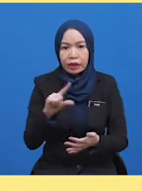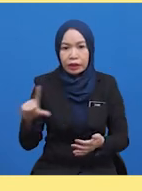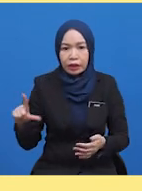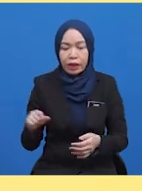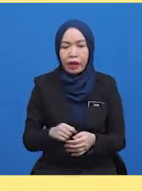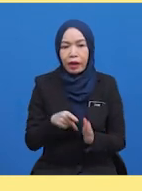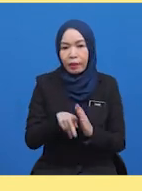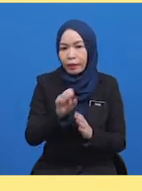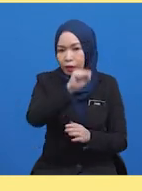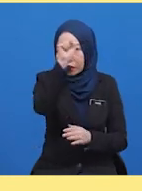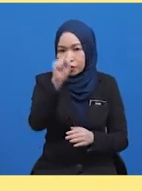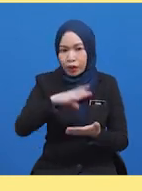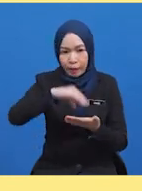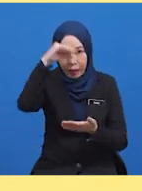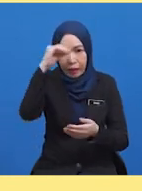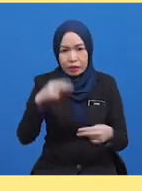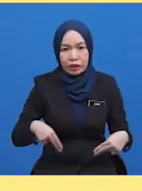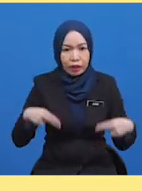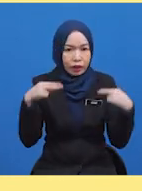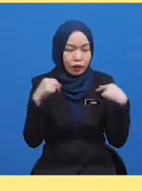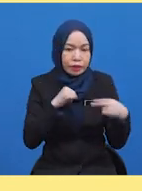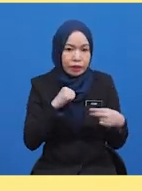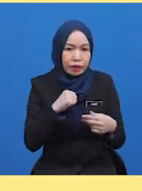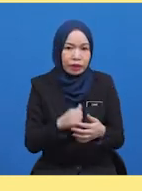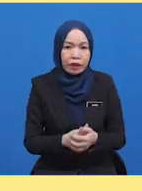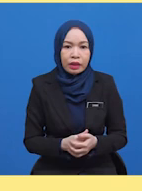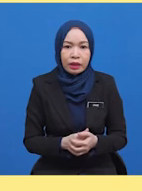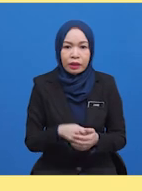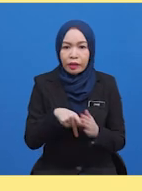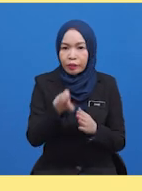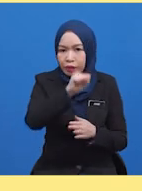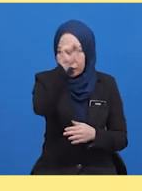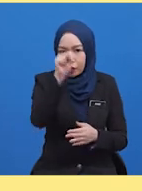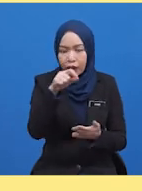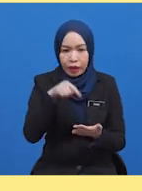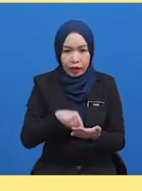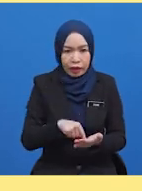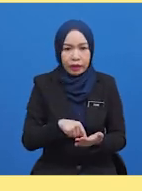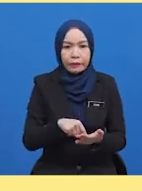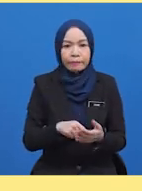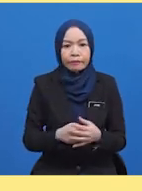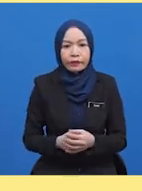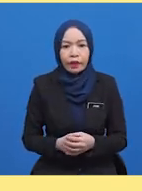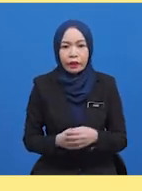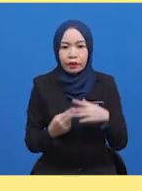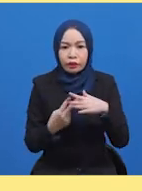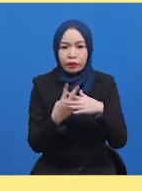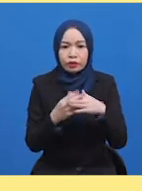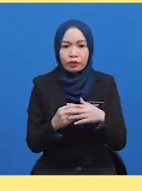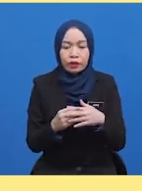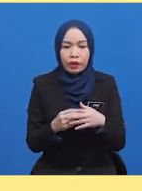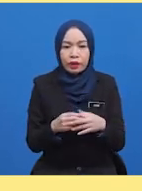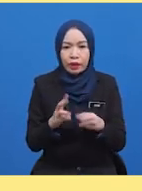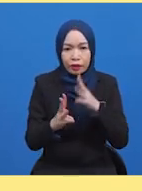belajar hidup Berdikari persoalan ini turut ditunjukkan oleh watak utama yaitu